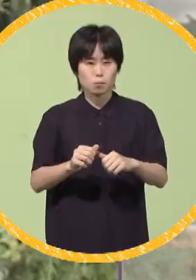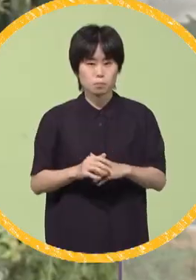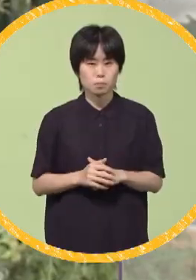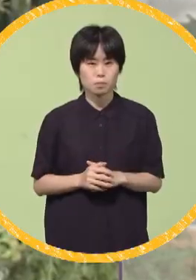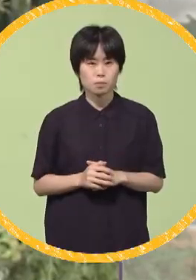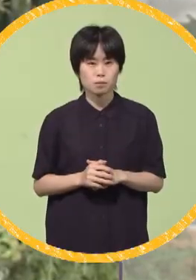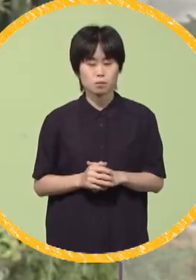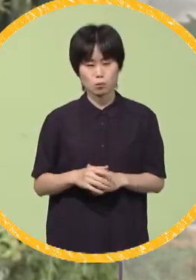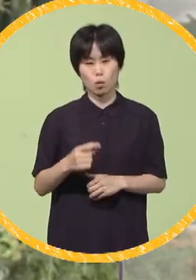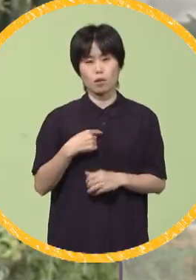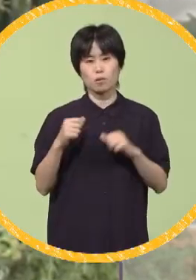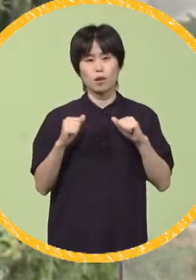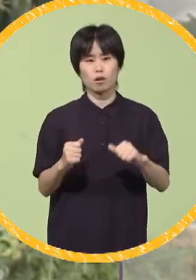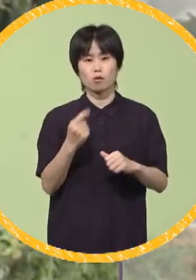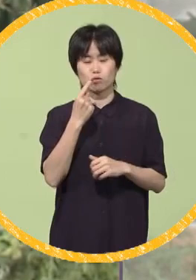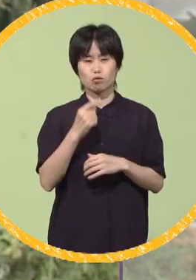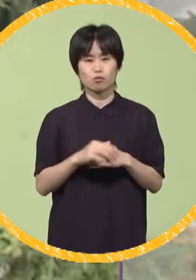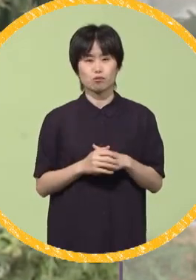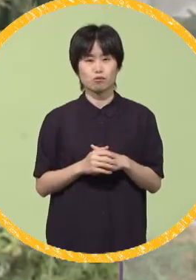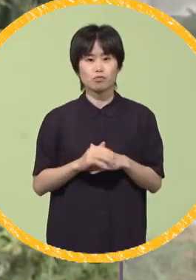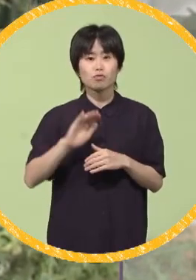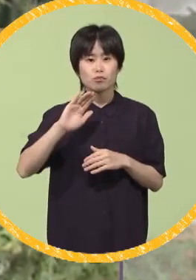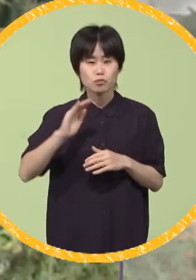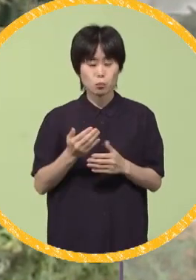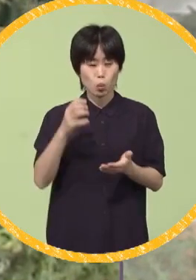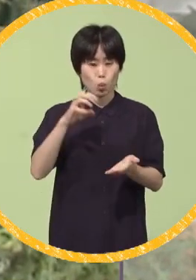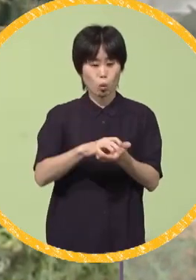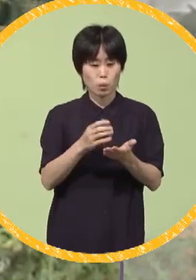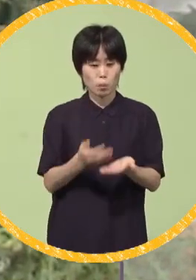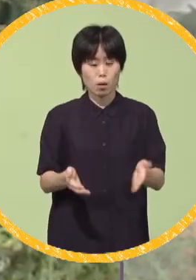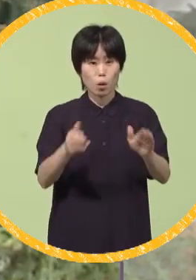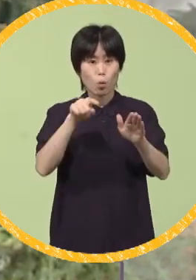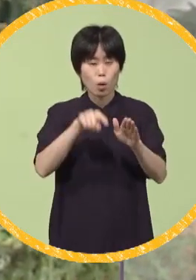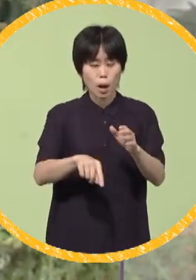これはやってる、 やってますよね、 やってるけど、はい、ゴミ箱でよくさあの、うん、